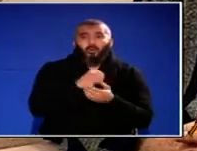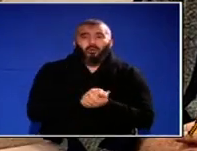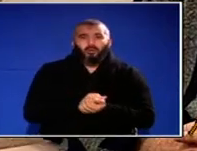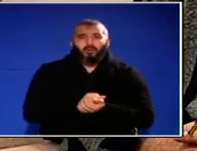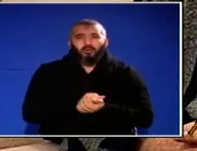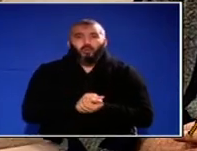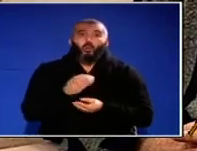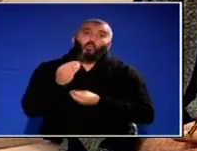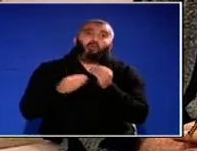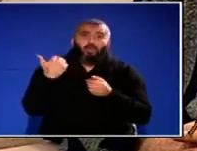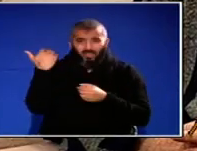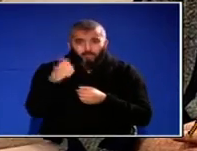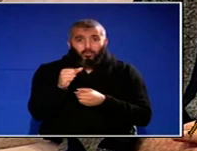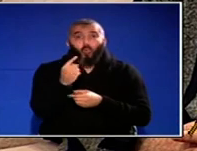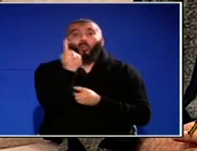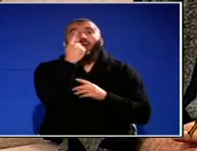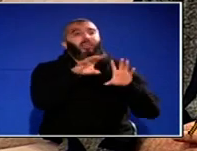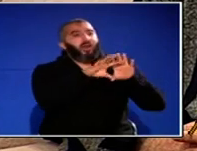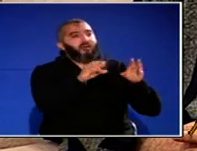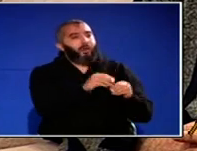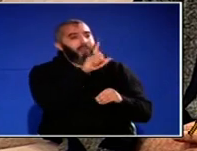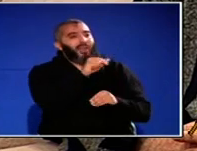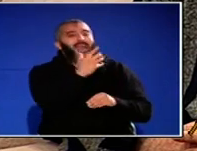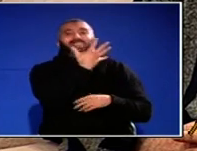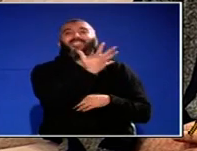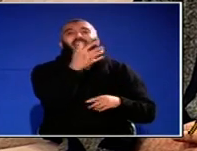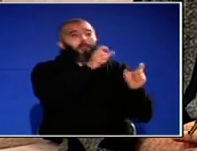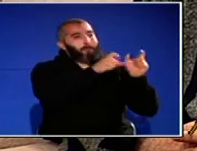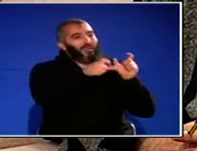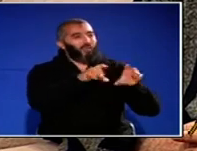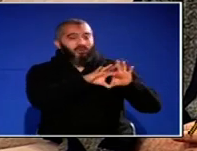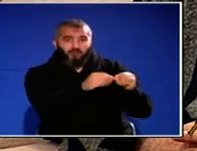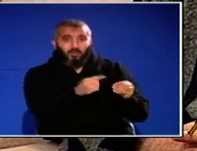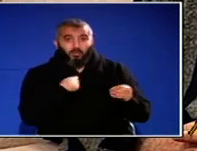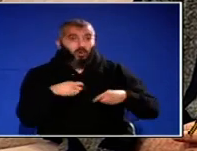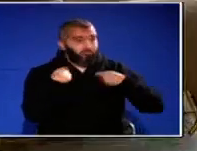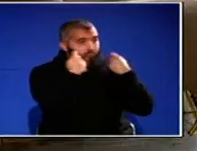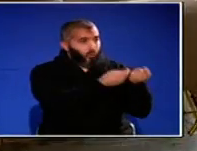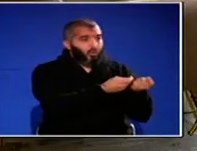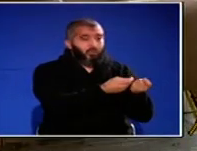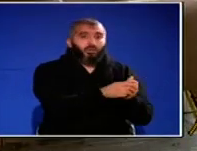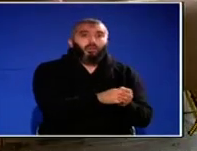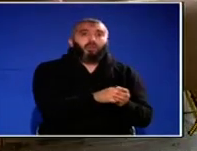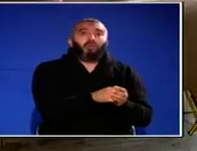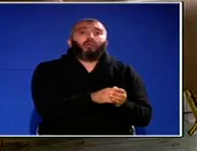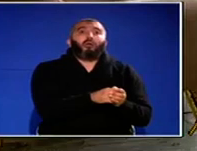من 5 أفراد نقدر نمدلهم، هما ما عندهمش مساكن ثاني، ونمد العائلة بخلاف ثاني من 5 أفراد.